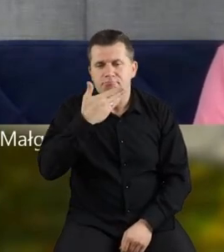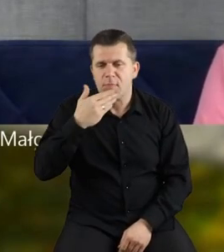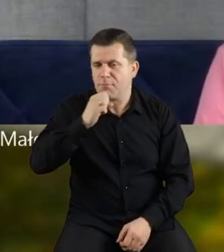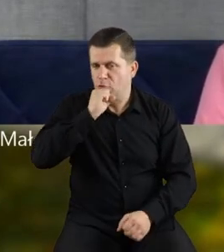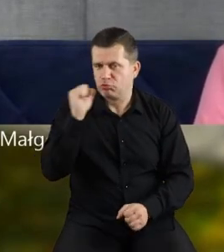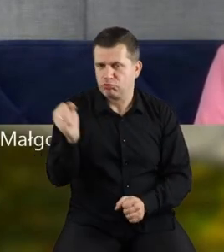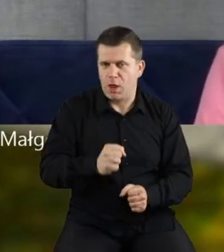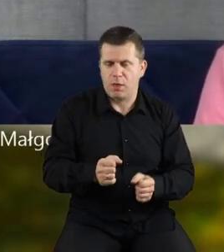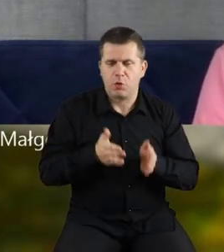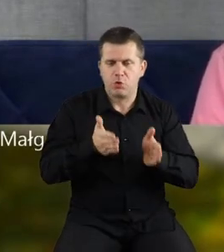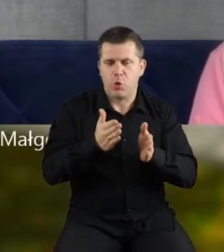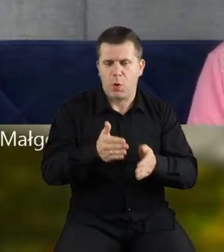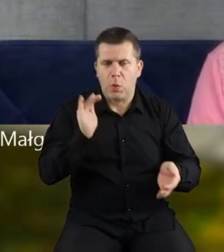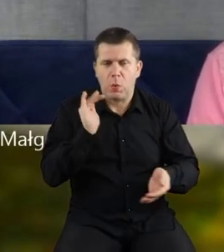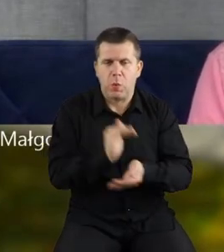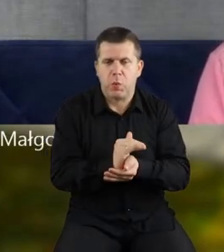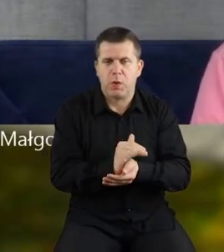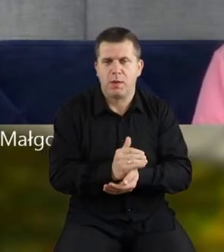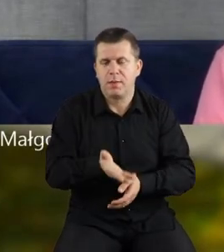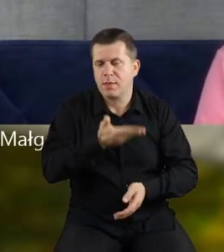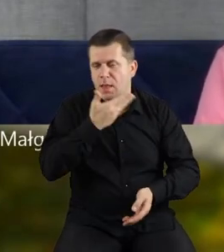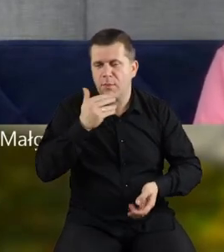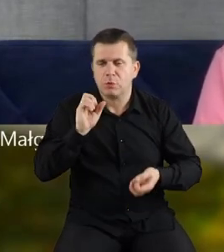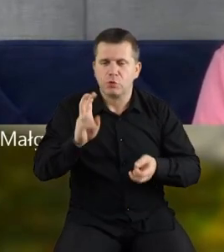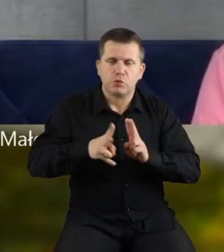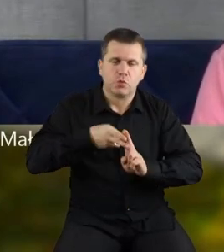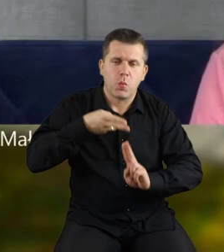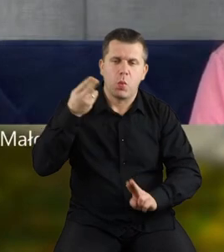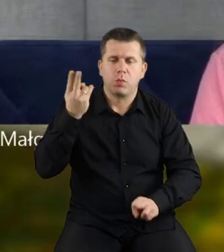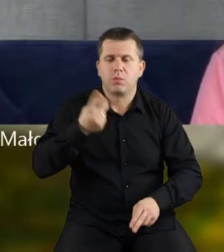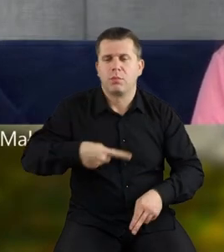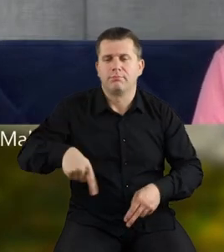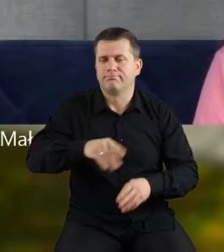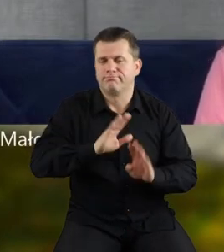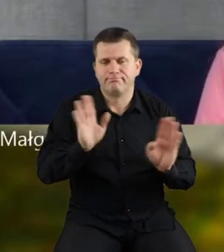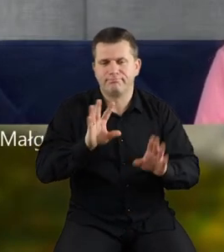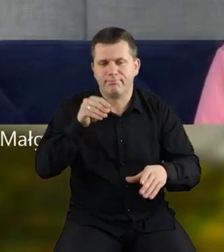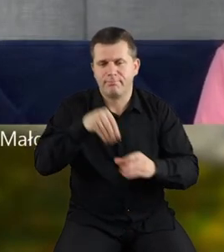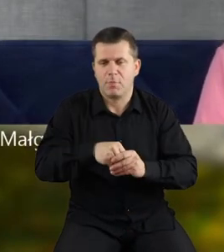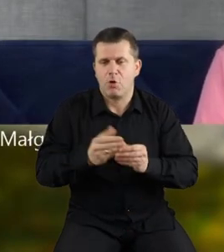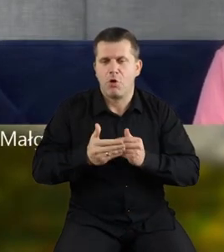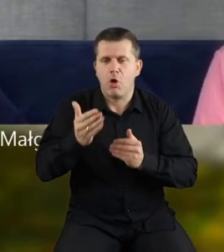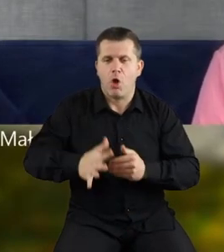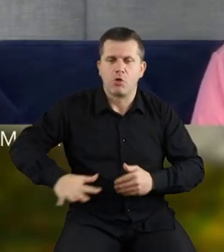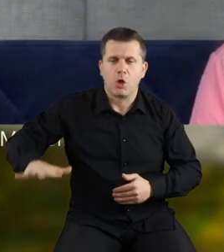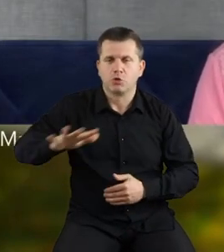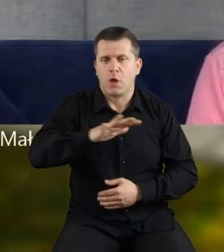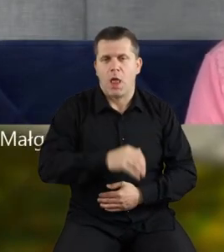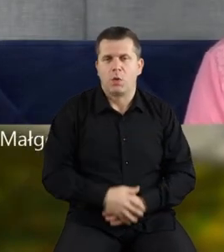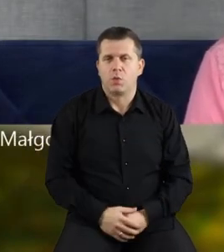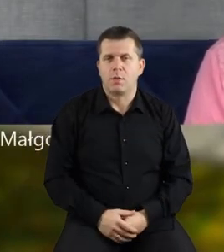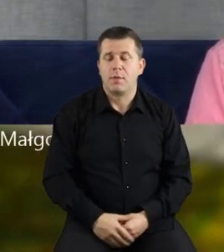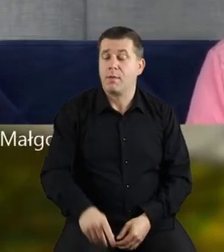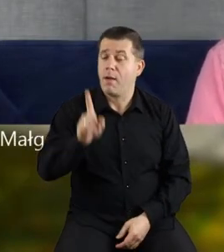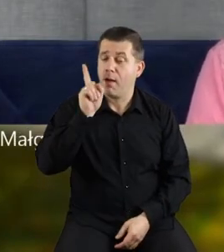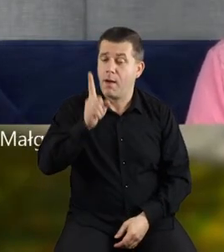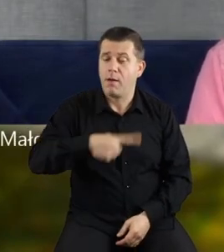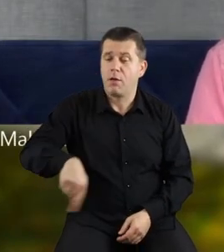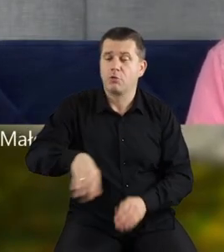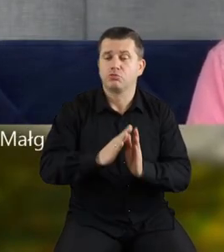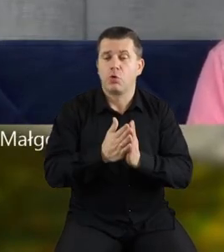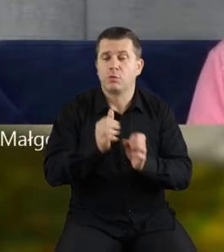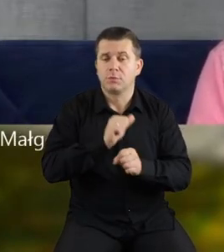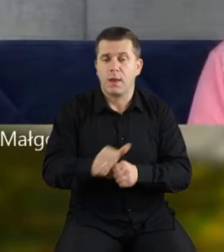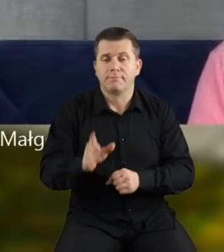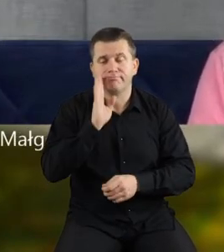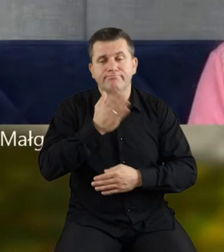Tam nie ma żadnej drogi na skróty, ani żadnej cukierkowatości w otoczeniu. Ale jednak